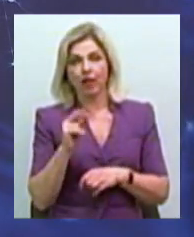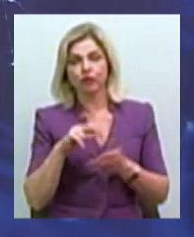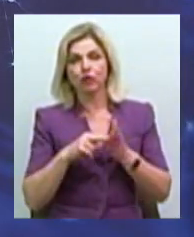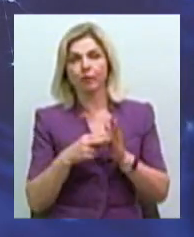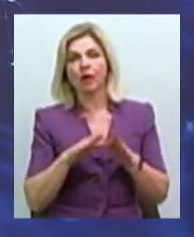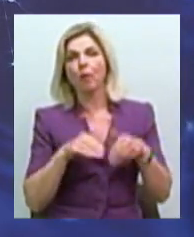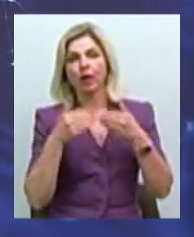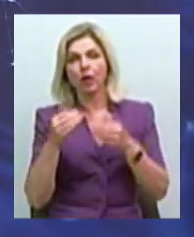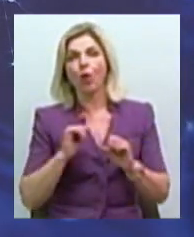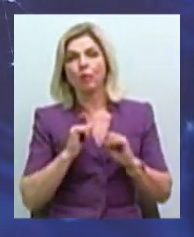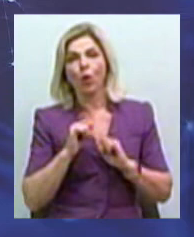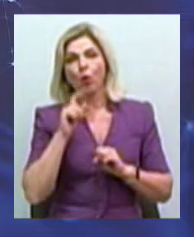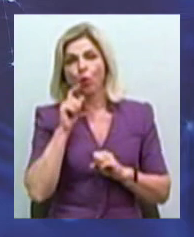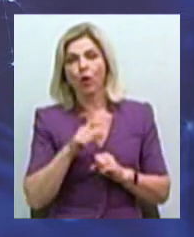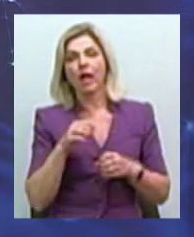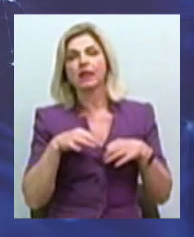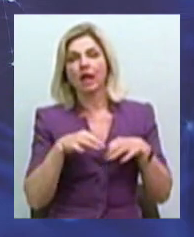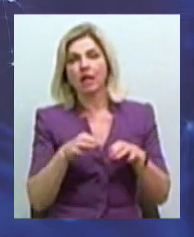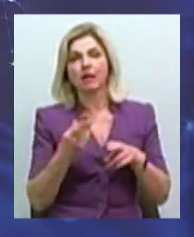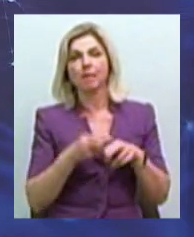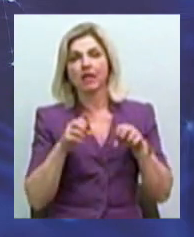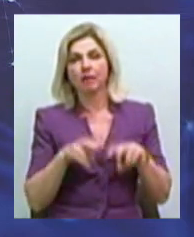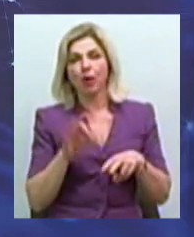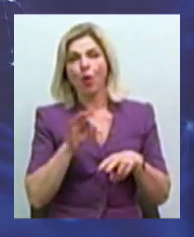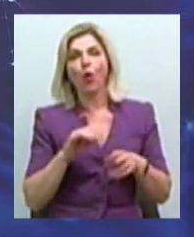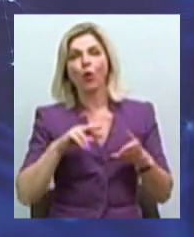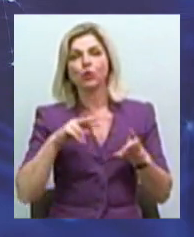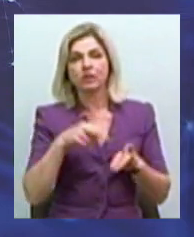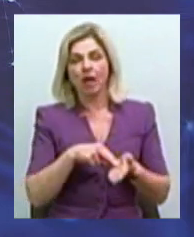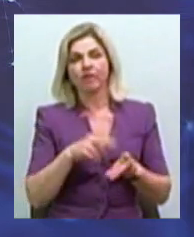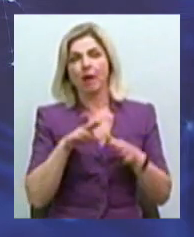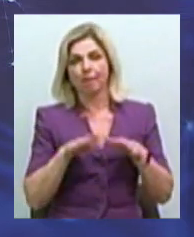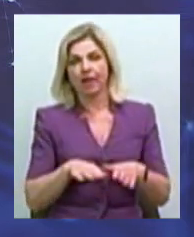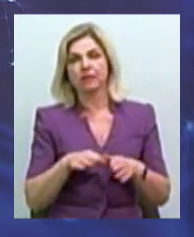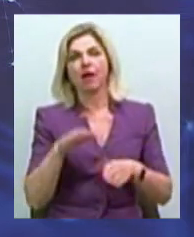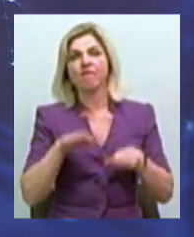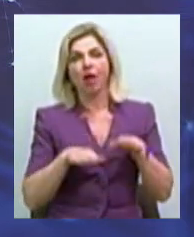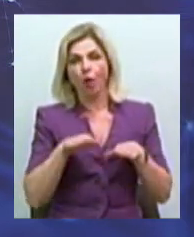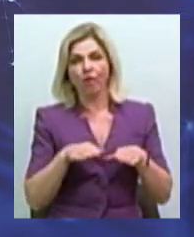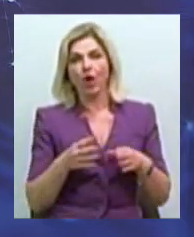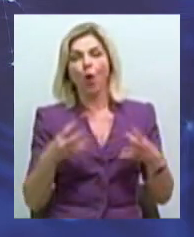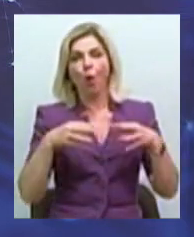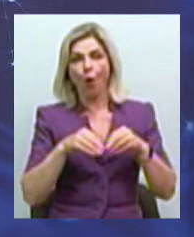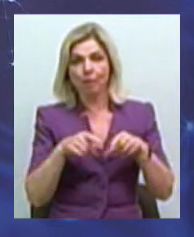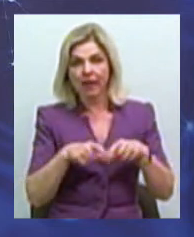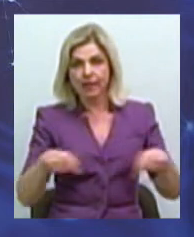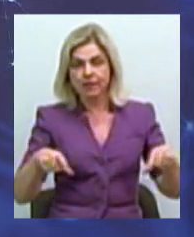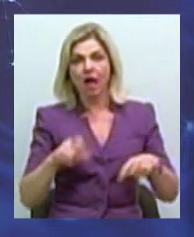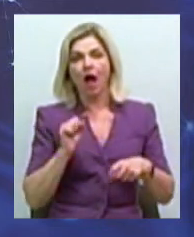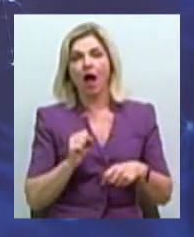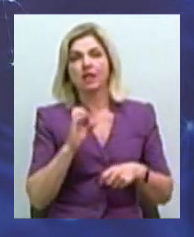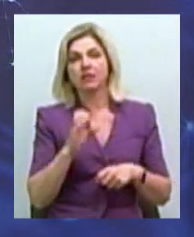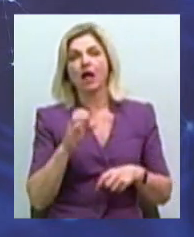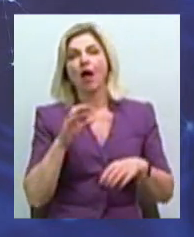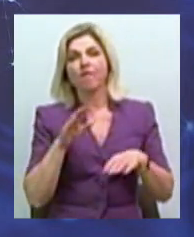управління Укртрансбезпеки щодо визначення місць встановлення на в'їздах до Миколаєва вагових комплексів, а з вагових